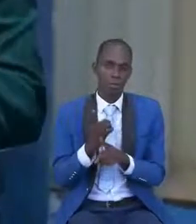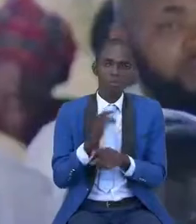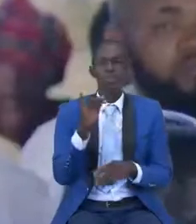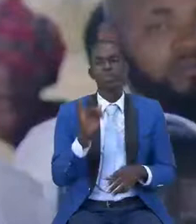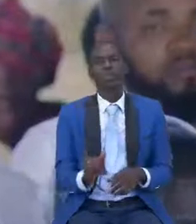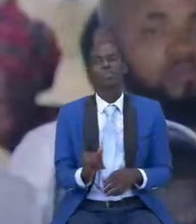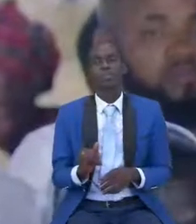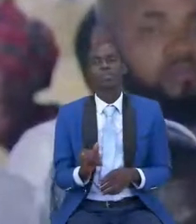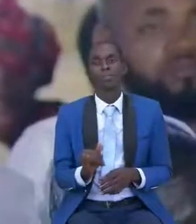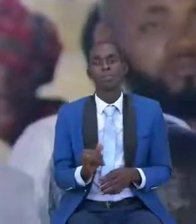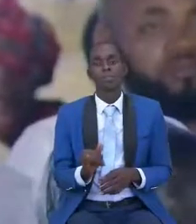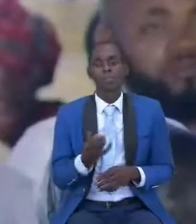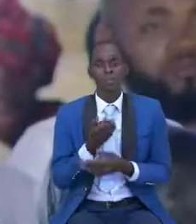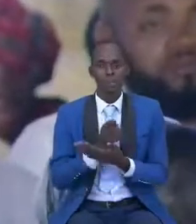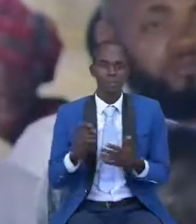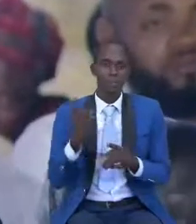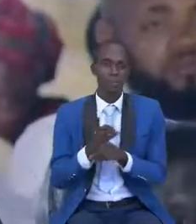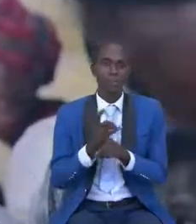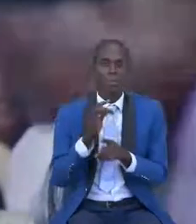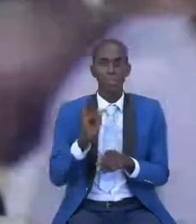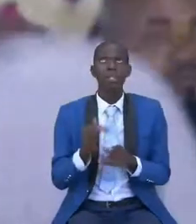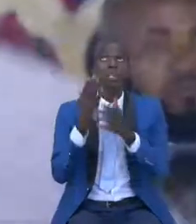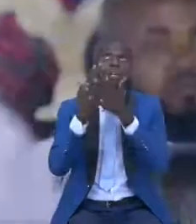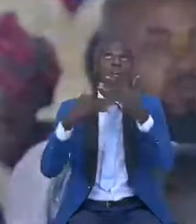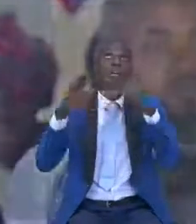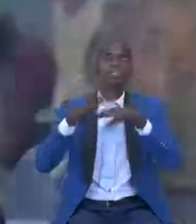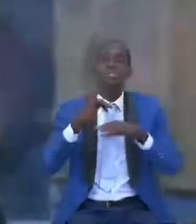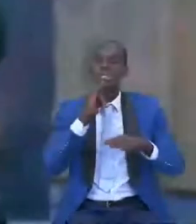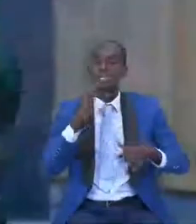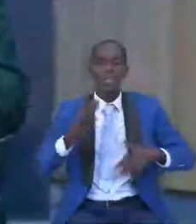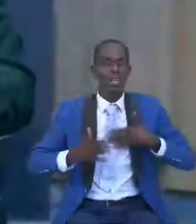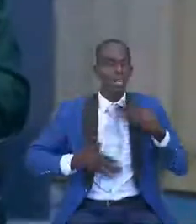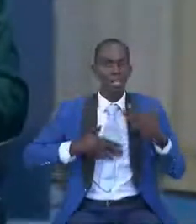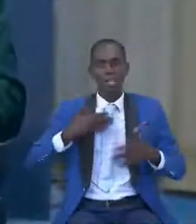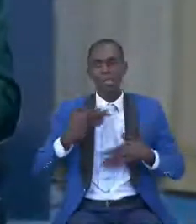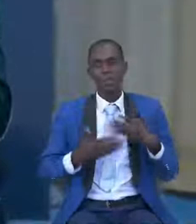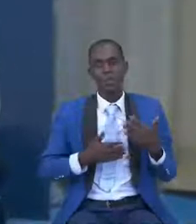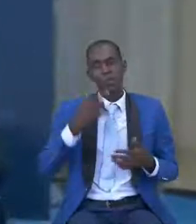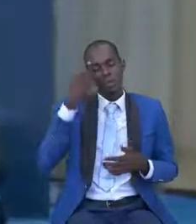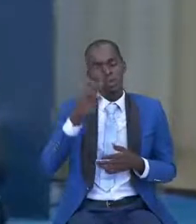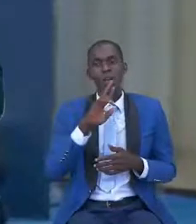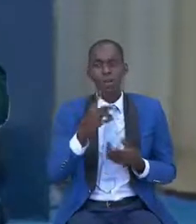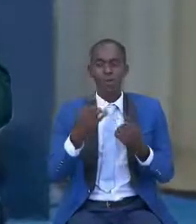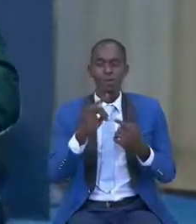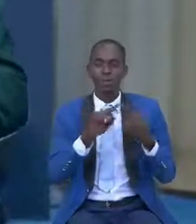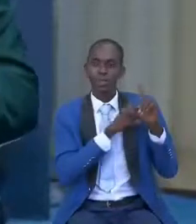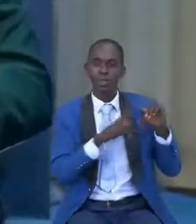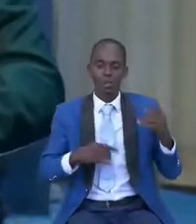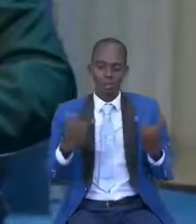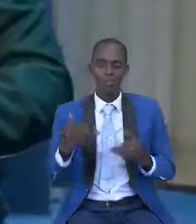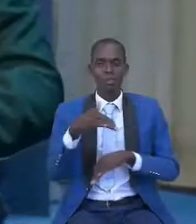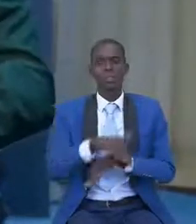Dieu a conduit de nouveaux membres dans la famille de Dieu. Le ciel s'est réjoui. Nous devons nous réjouir